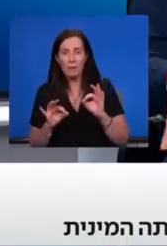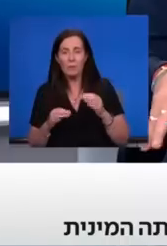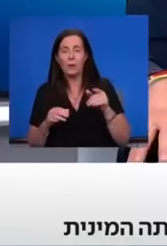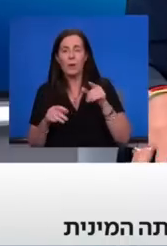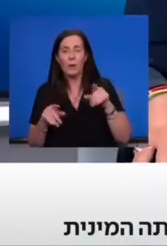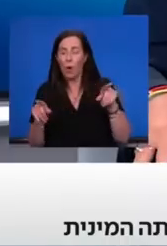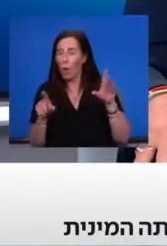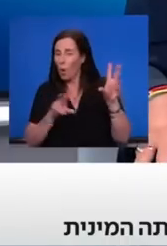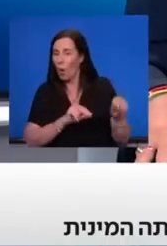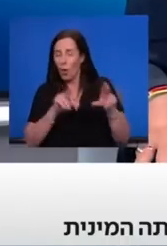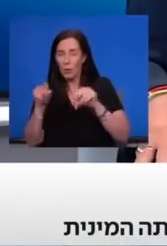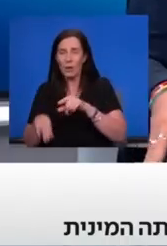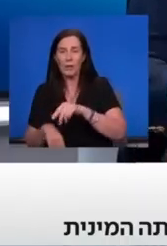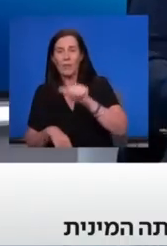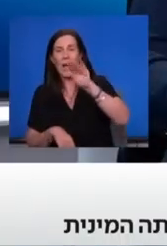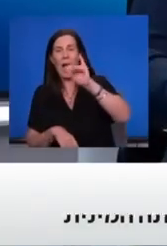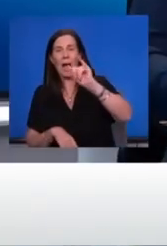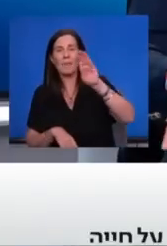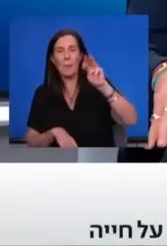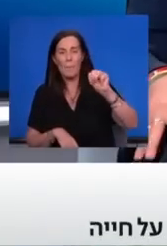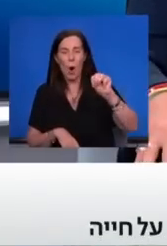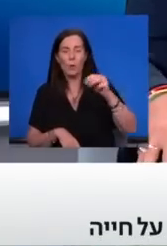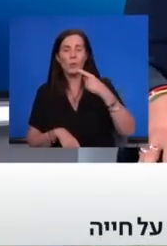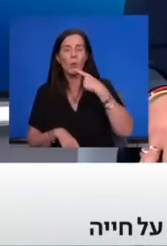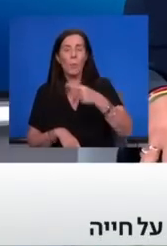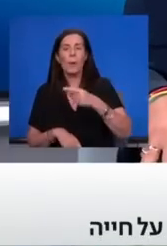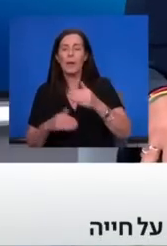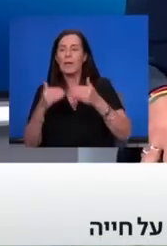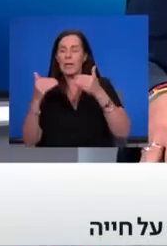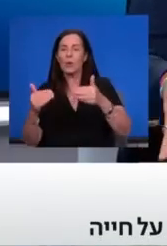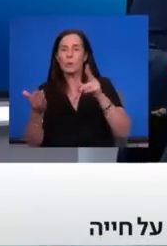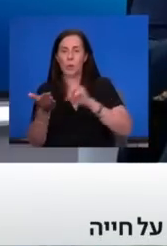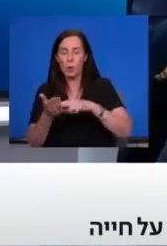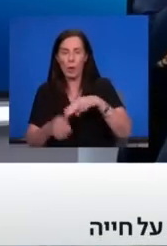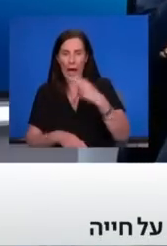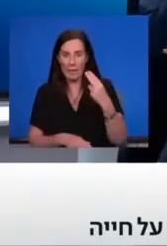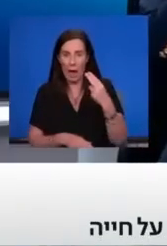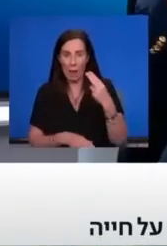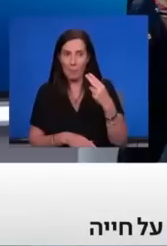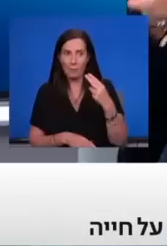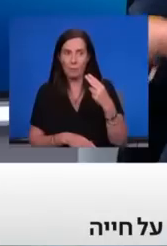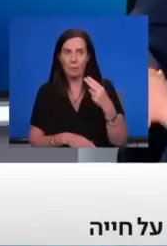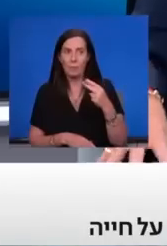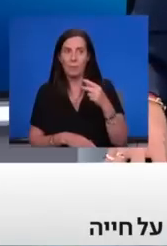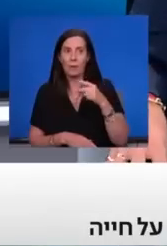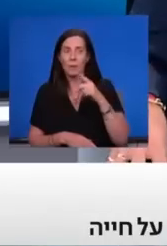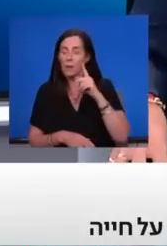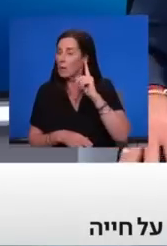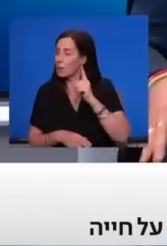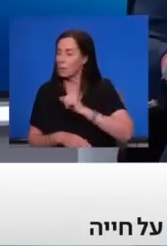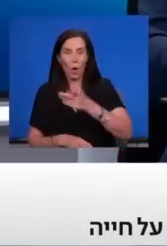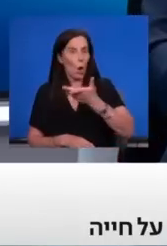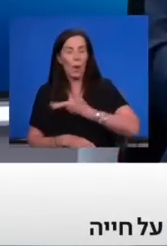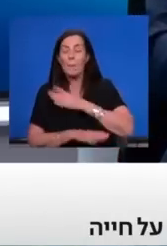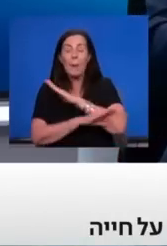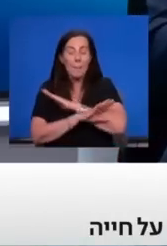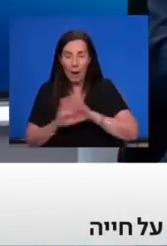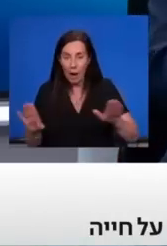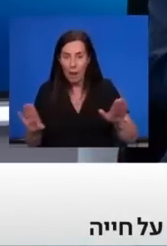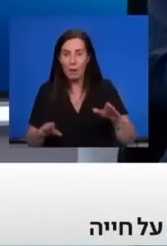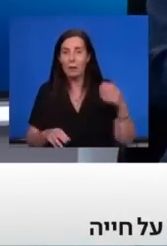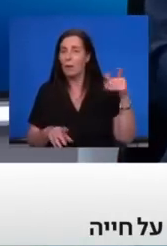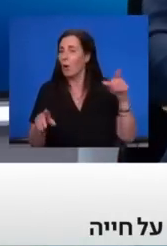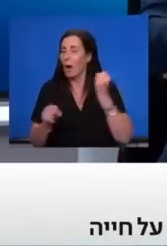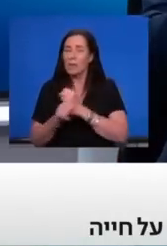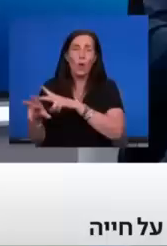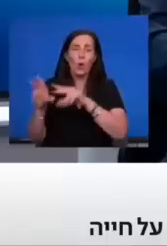משקולת שאבי מעוז מטיל על קידום זכויות של להט"בים. צריך להוקיע אותו. וצריך להוקיע את זה, הטיל הרם, אותו